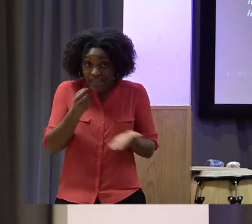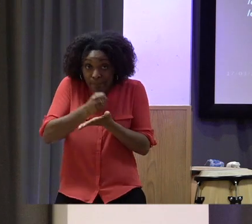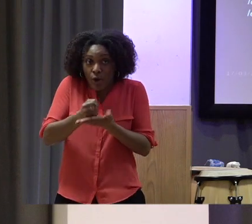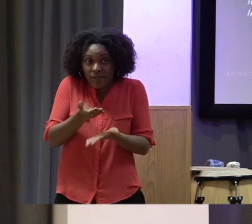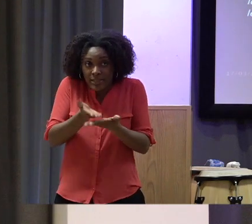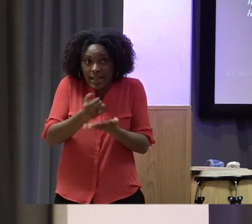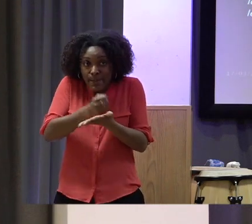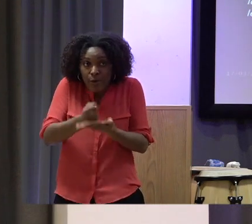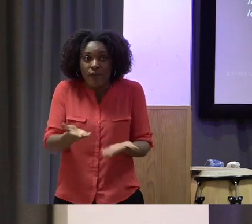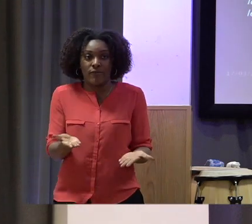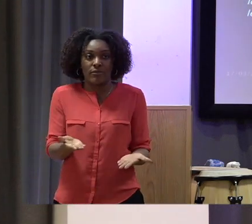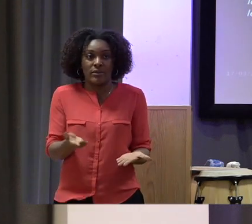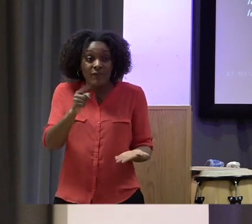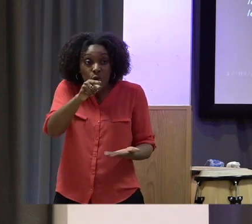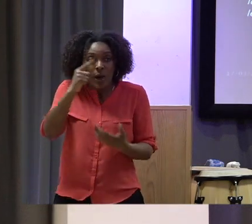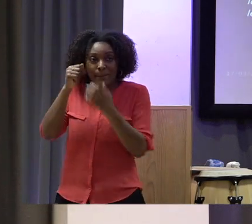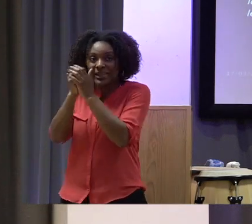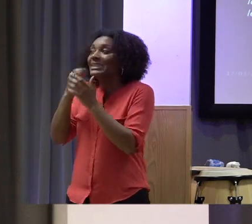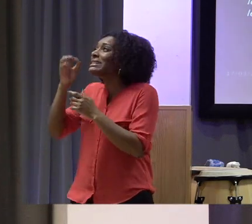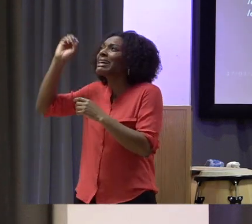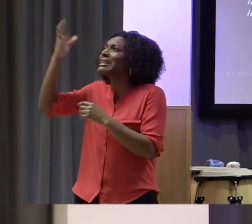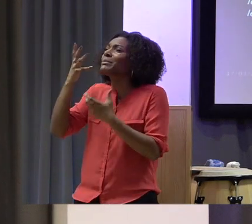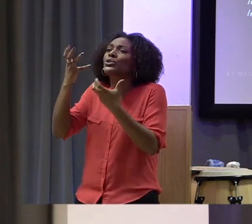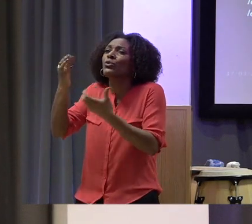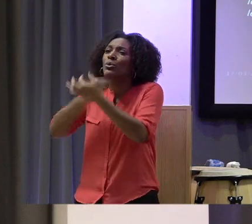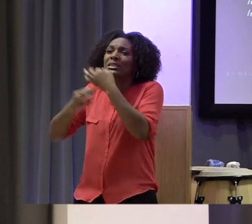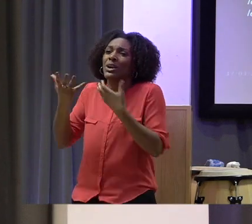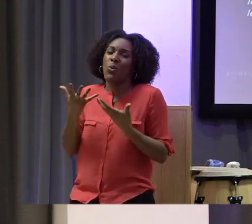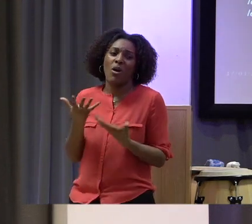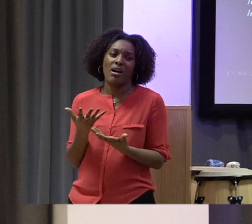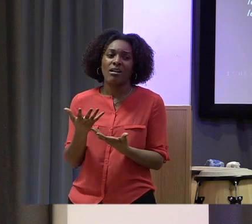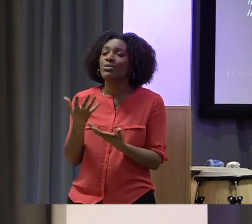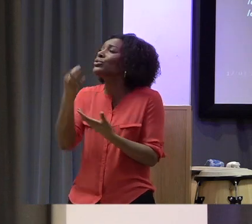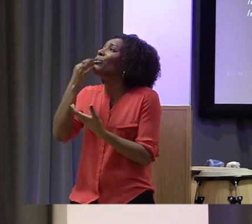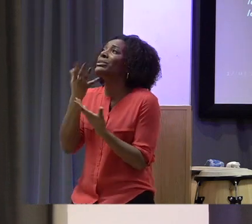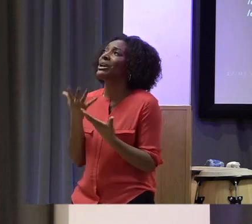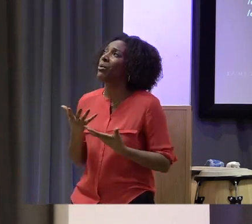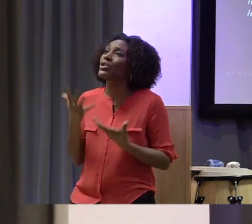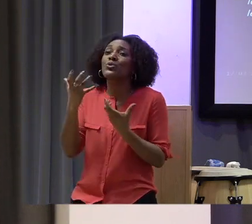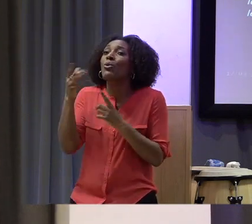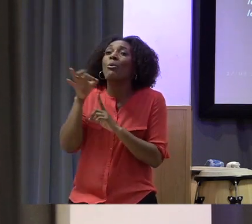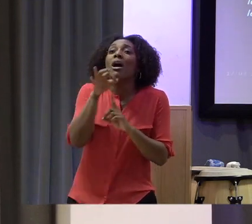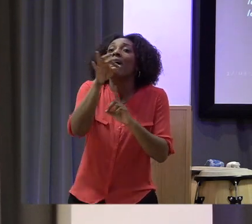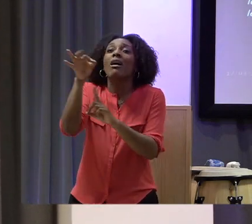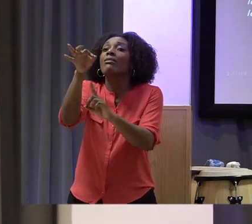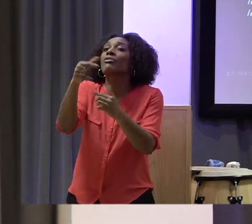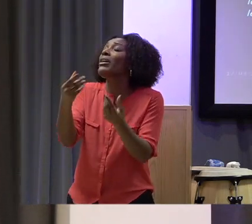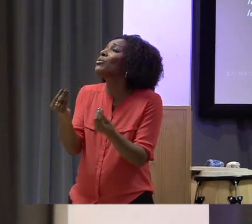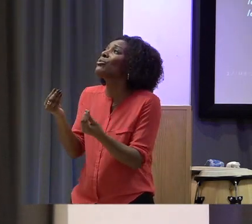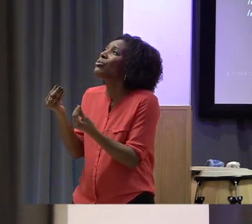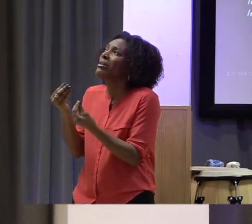cela et dites-vous, Saint-Esprit, qu'est-ce que tu veux me dire? Où est-ce que tu m'emmènes? Par où tu veux me faire passer?